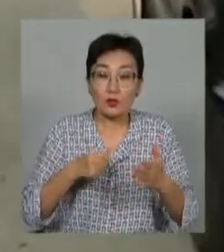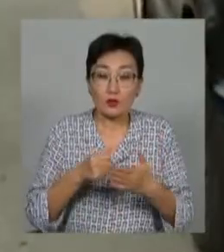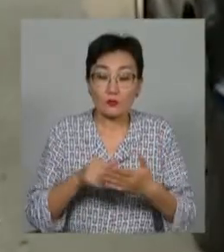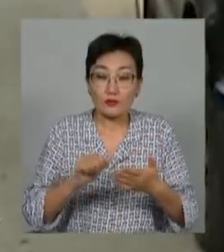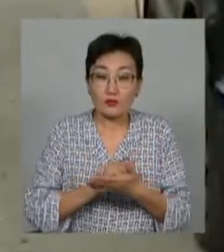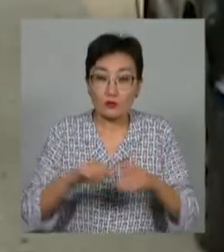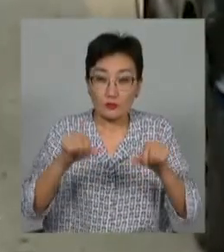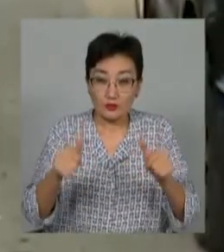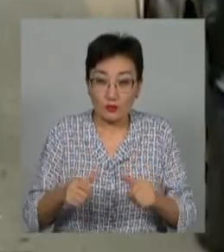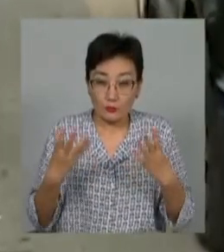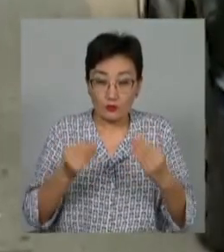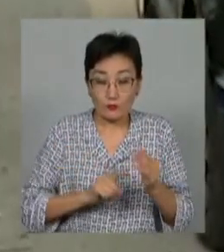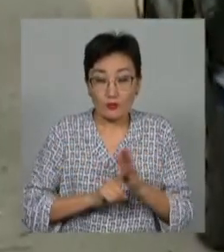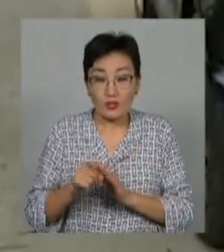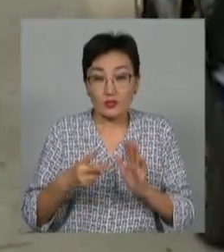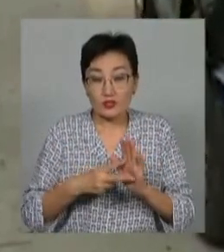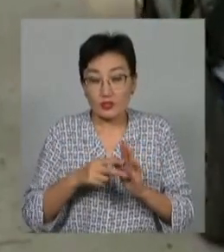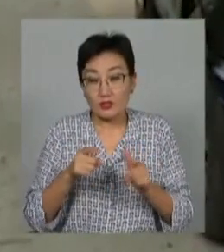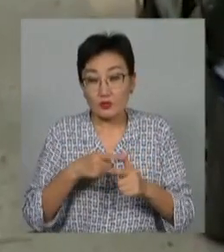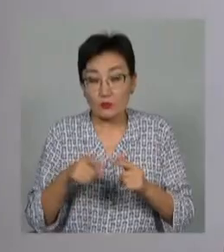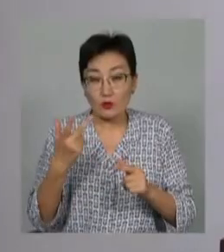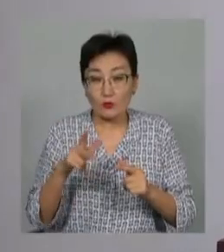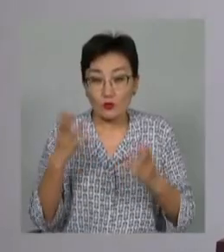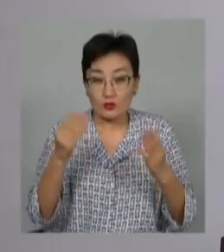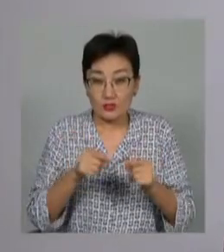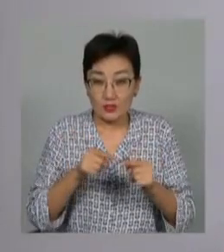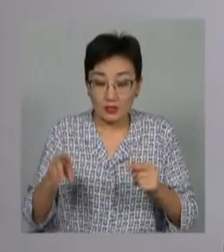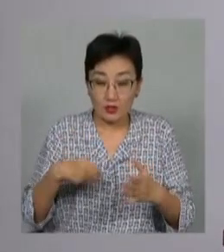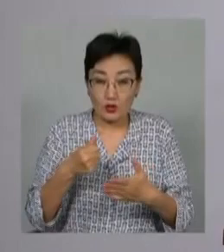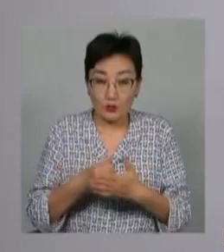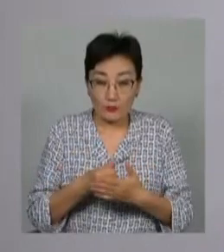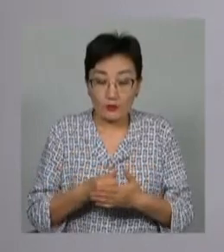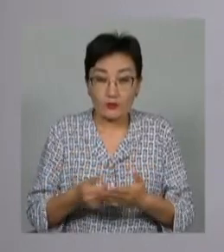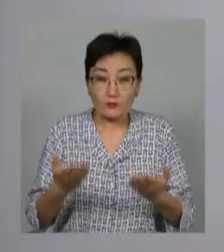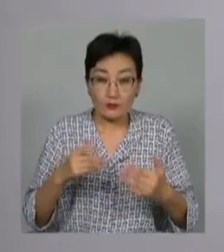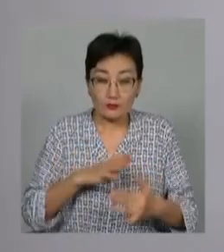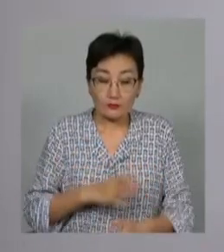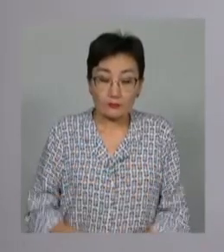хаттама рәсімделген күннен бастап 7 немесе 30 күн аралығында өтеуге шақырды.